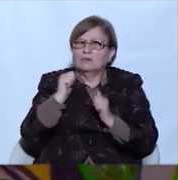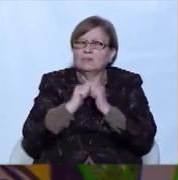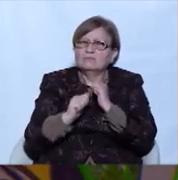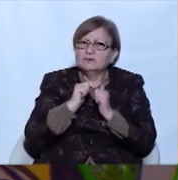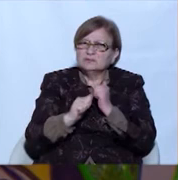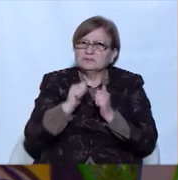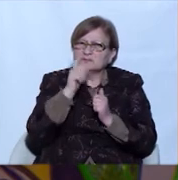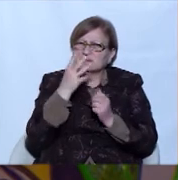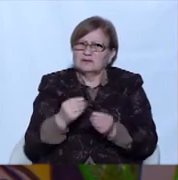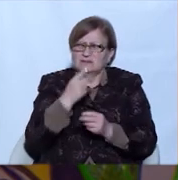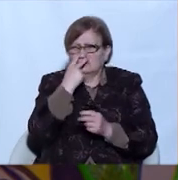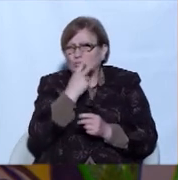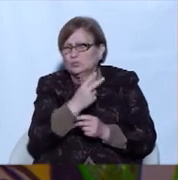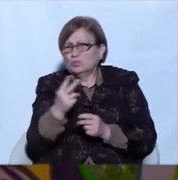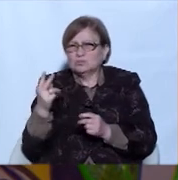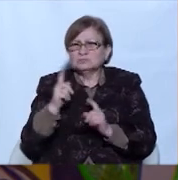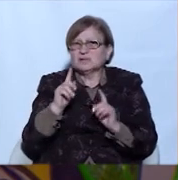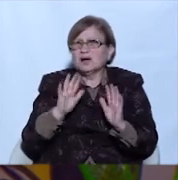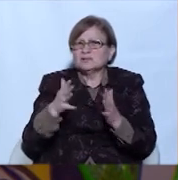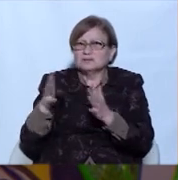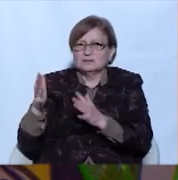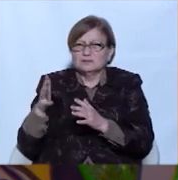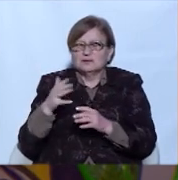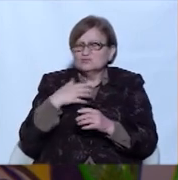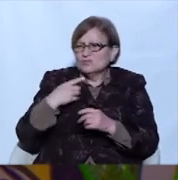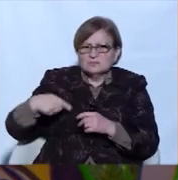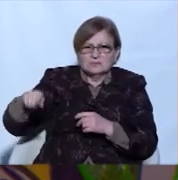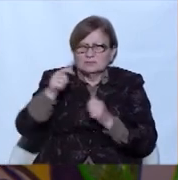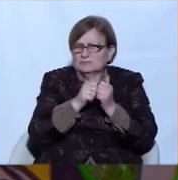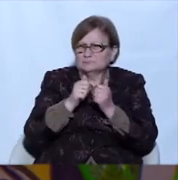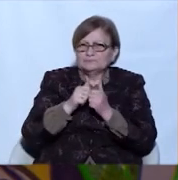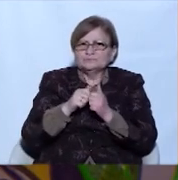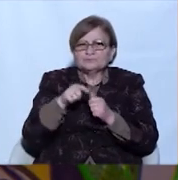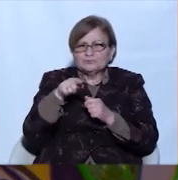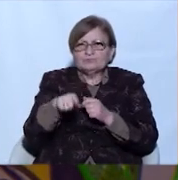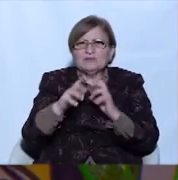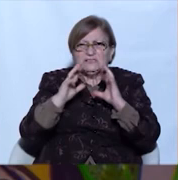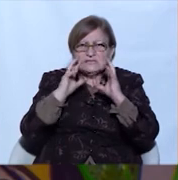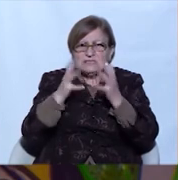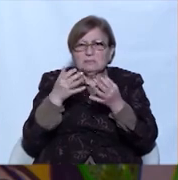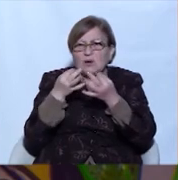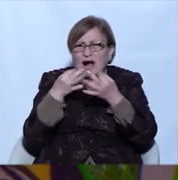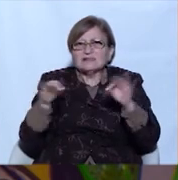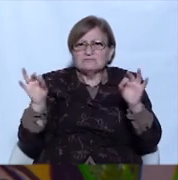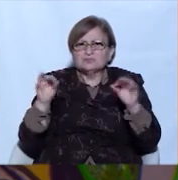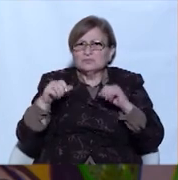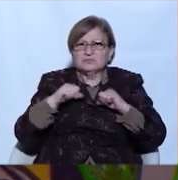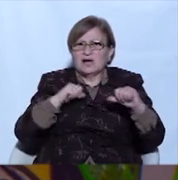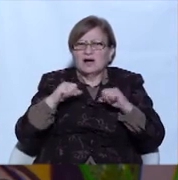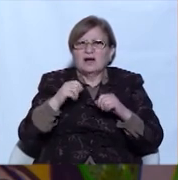დღე ვუყურებთ, რა ხდება ჩვენს ირგვლივ. გათავისუფლდა ეს სამყარო გაჭირვებისაგან